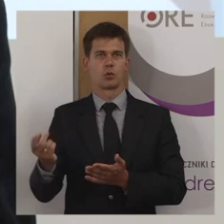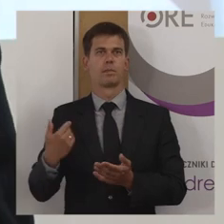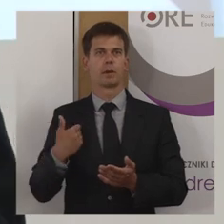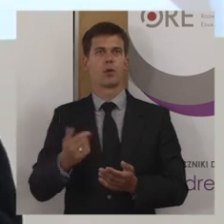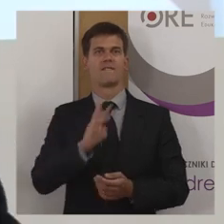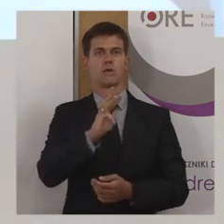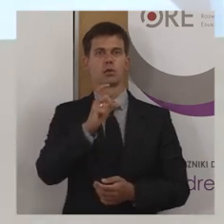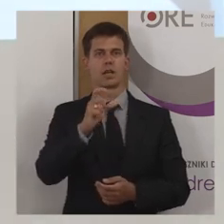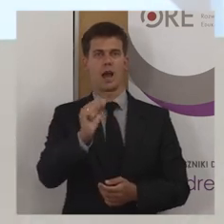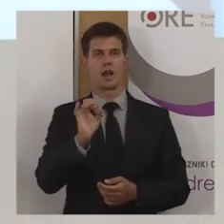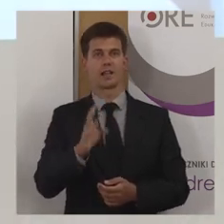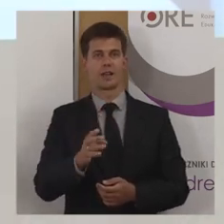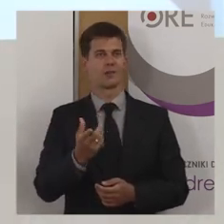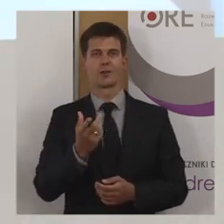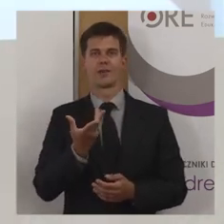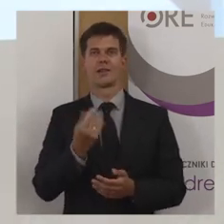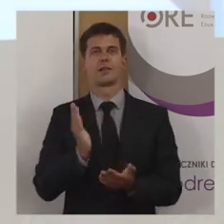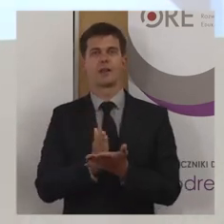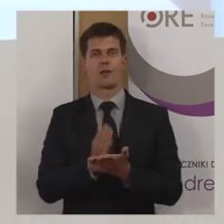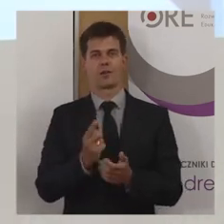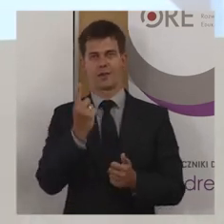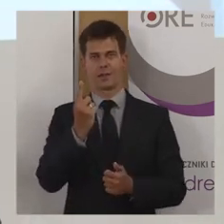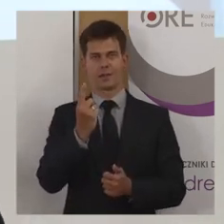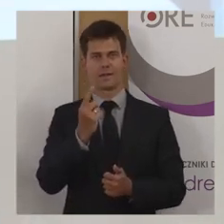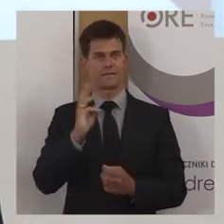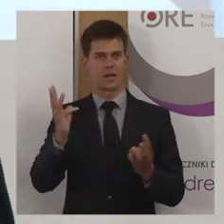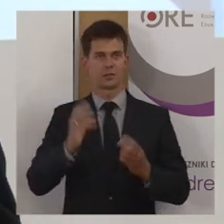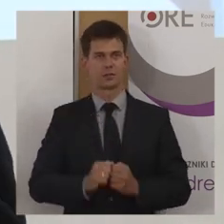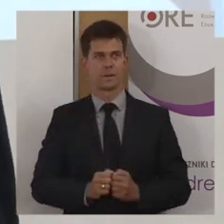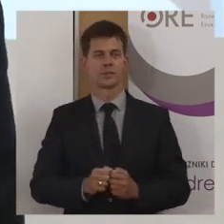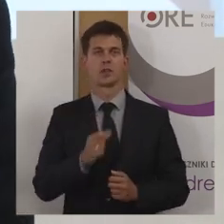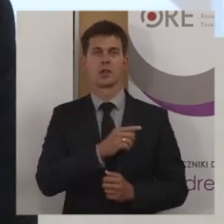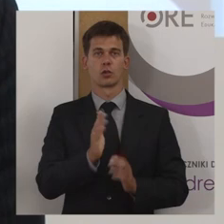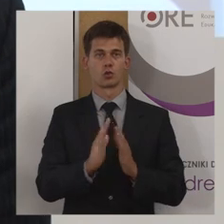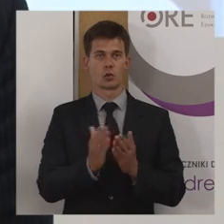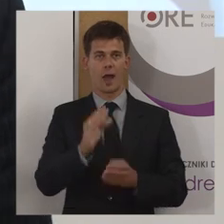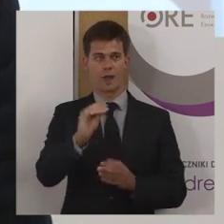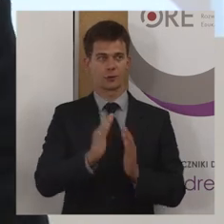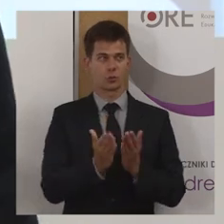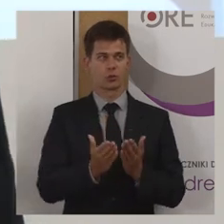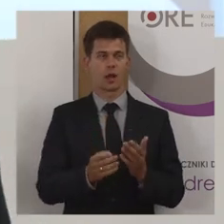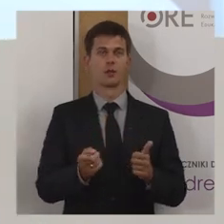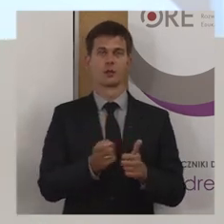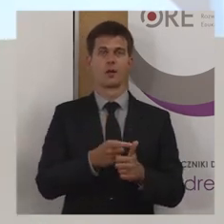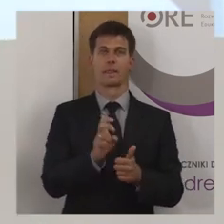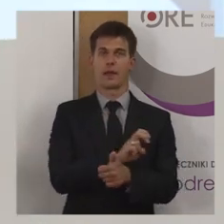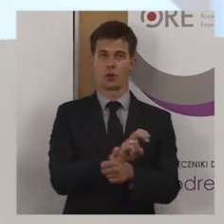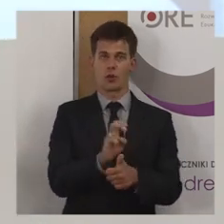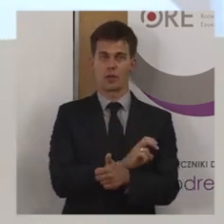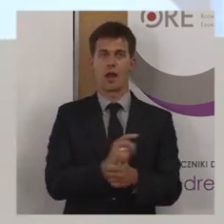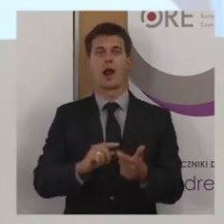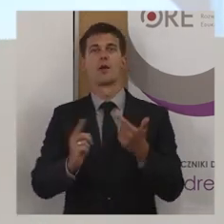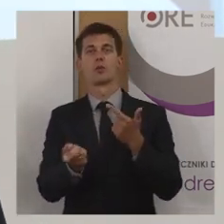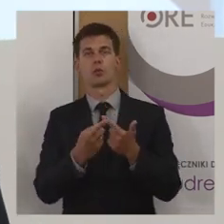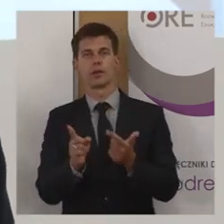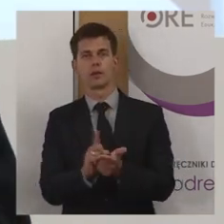że WCAG to nie wszystko. Czyli że tak naprawdę poza tym, że ten podręcznik będzie dostępny technologicznie, musi on być